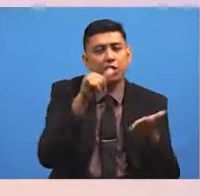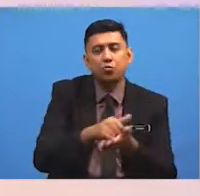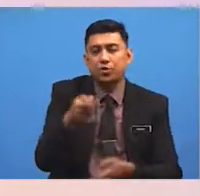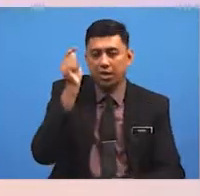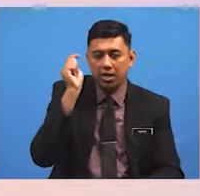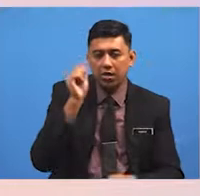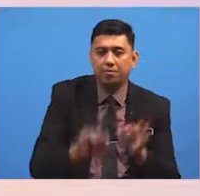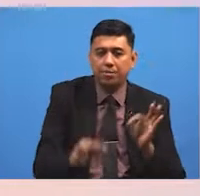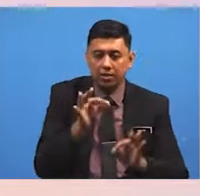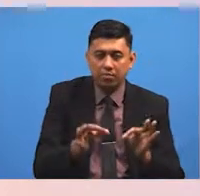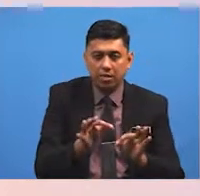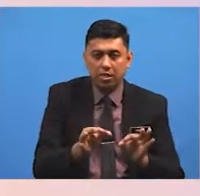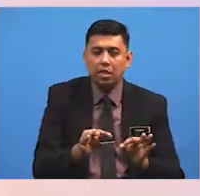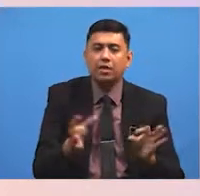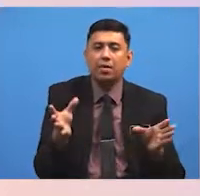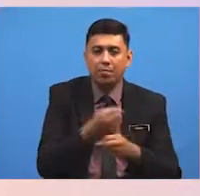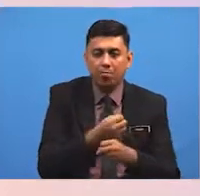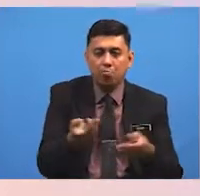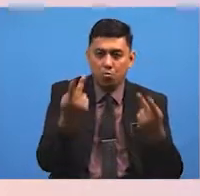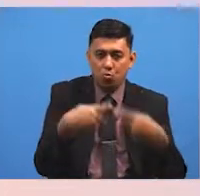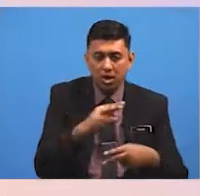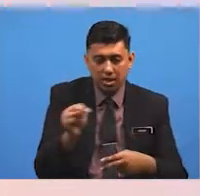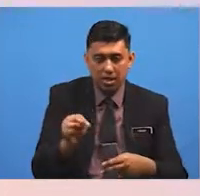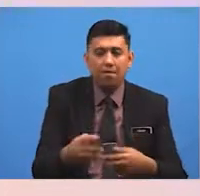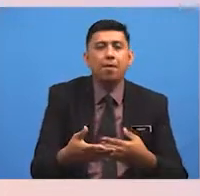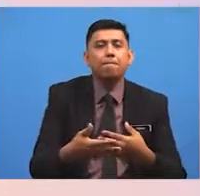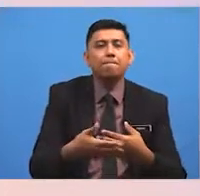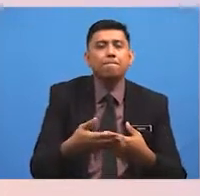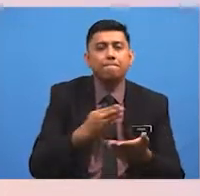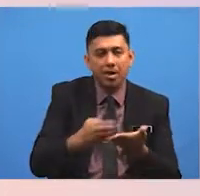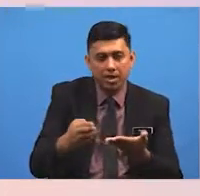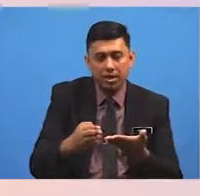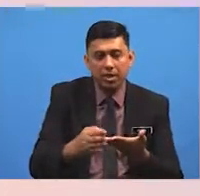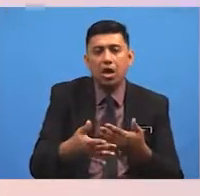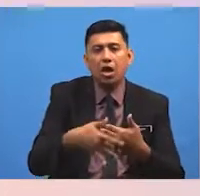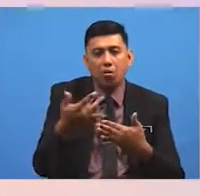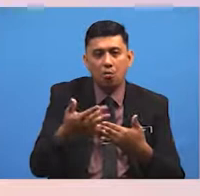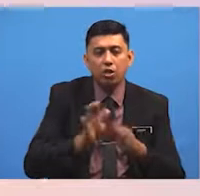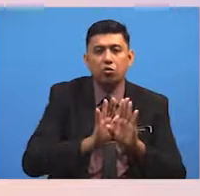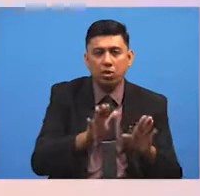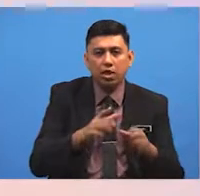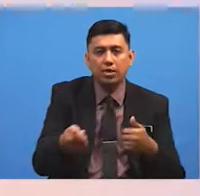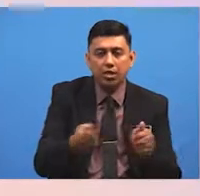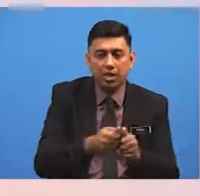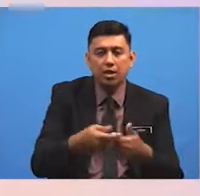jika mendapat kurangan bagi awal toner dengan kurangnya minat